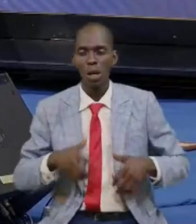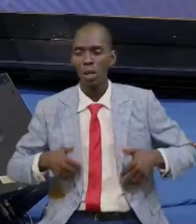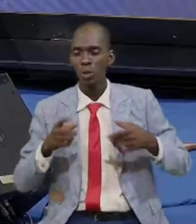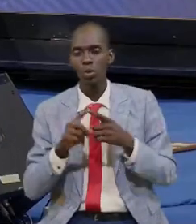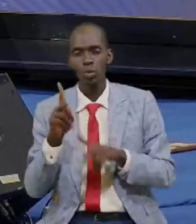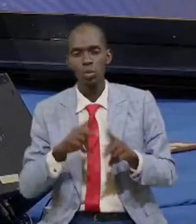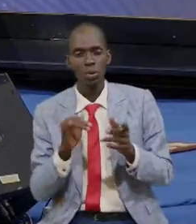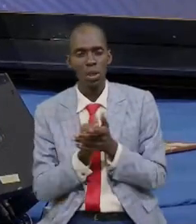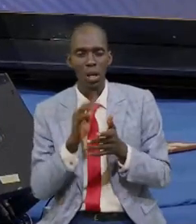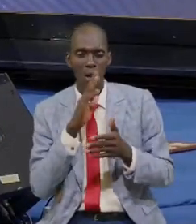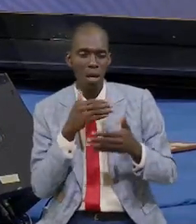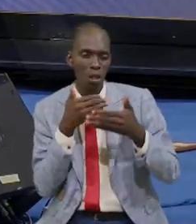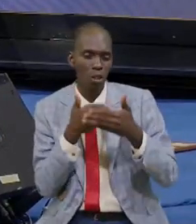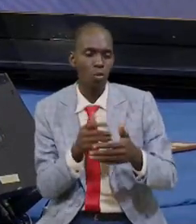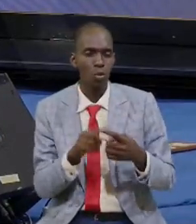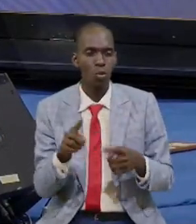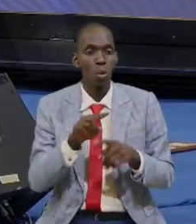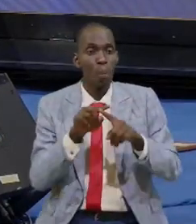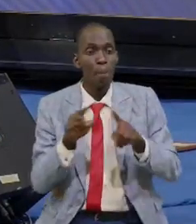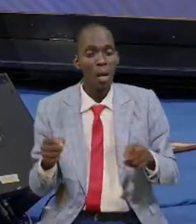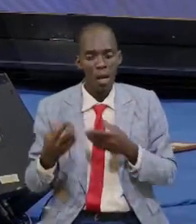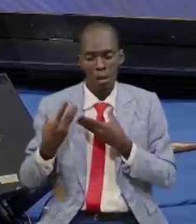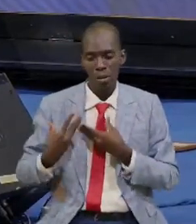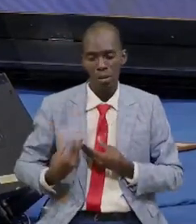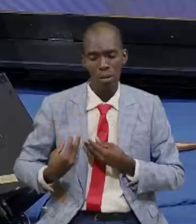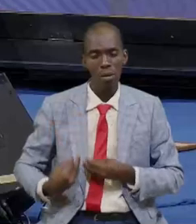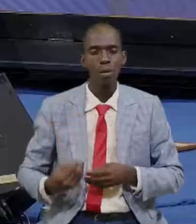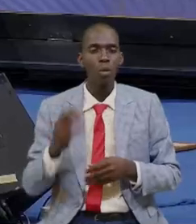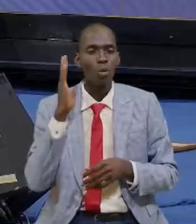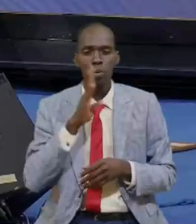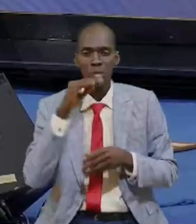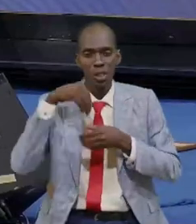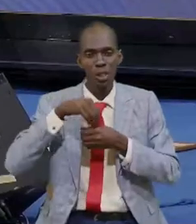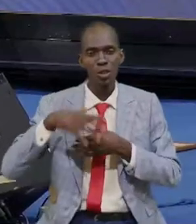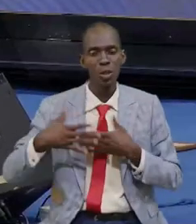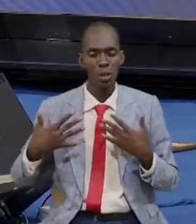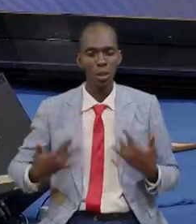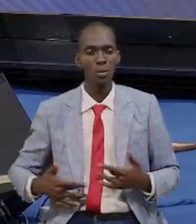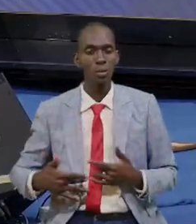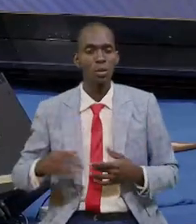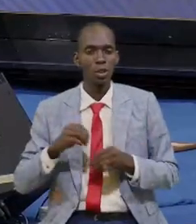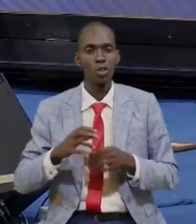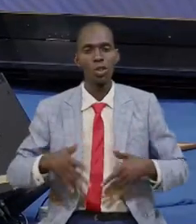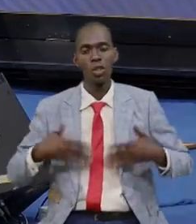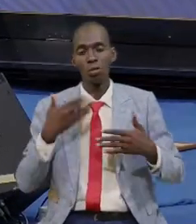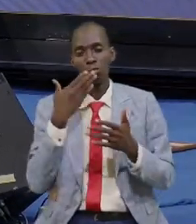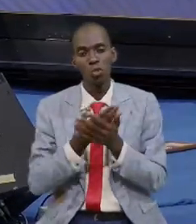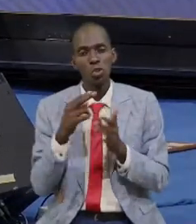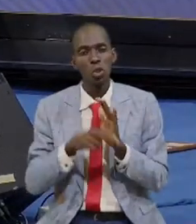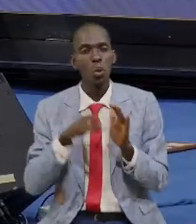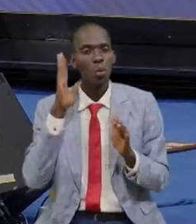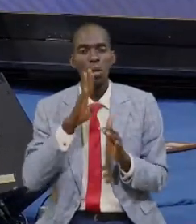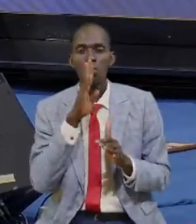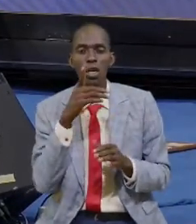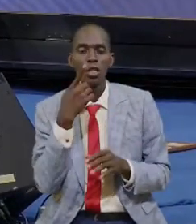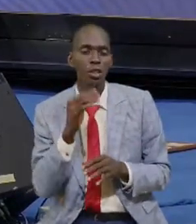dure aux gens proches de vous. Vous serez béni, doux. La bonté sera le fruit que vous